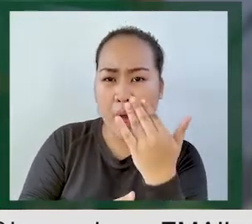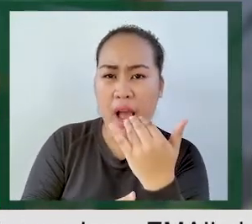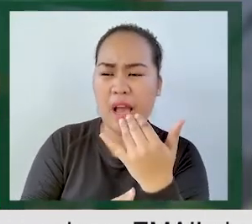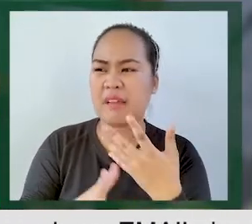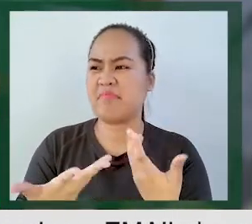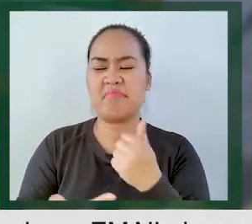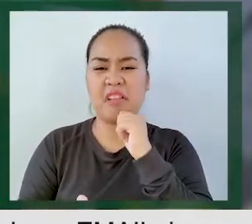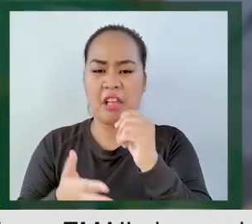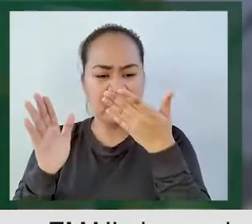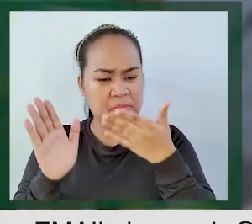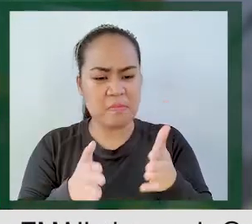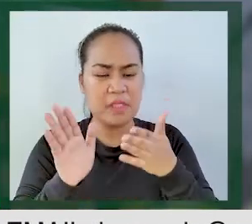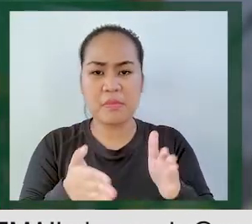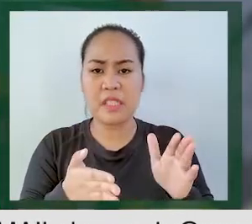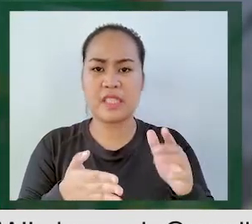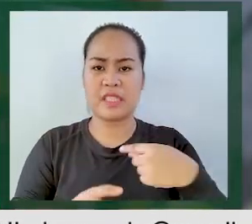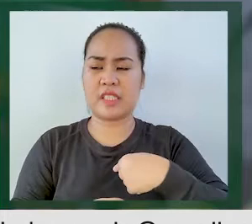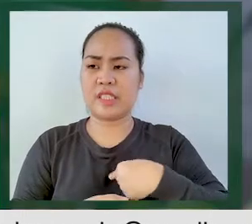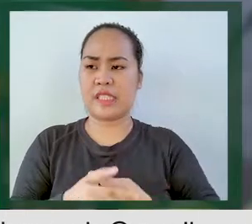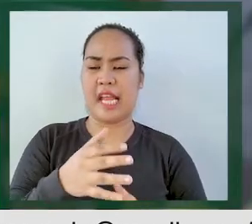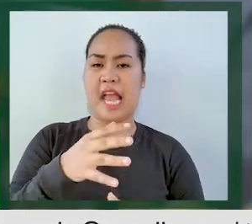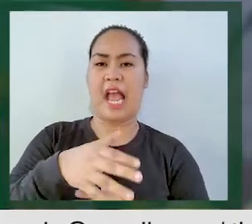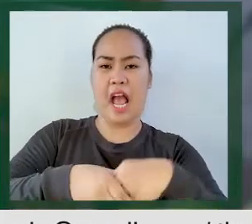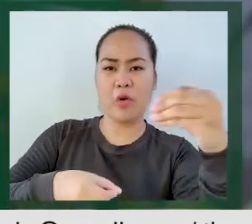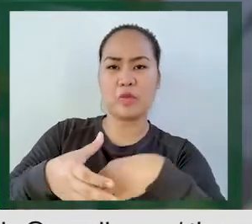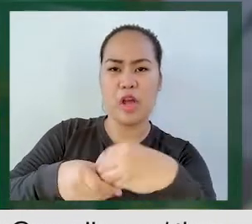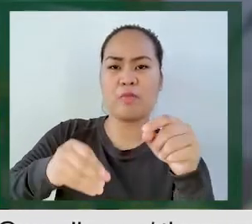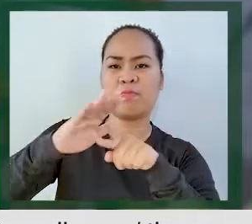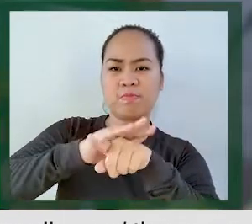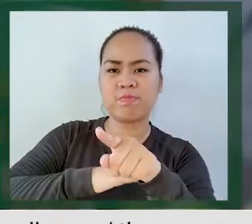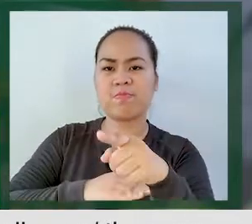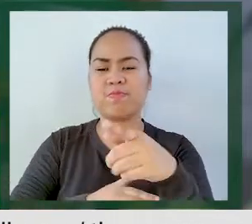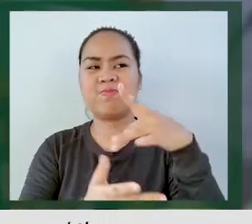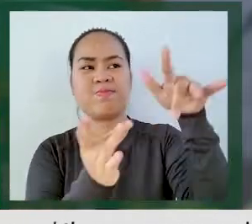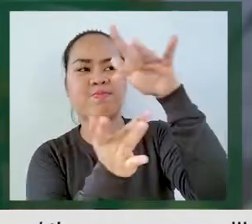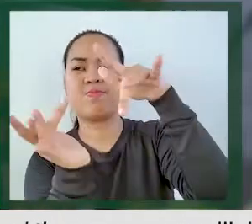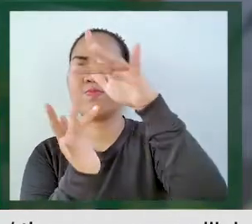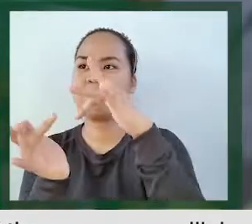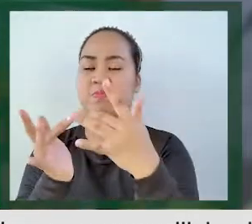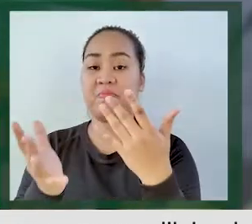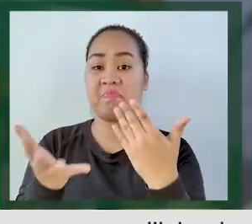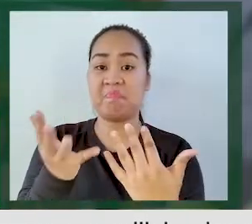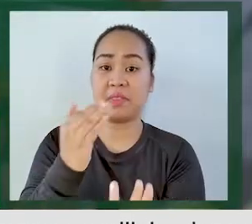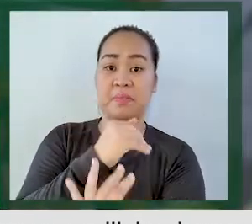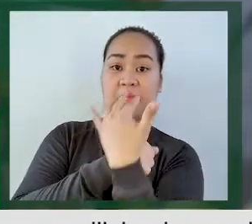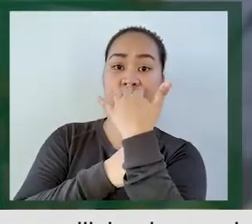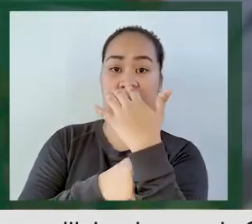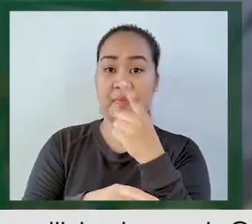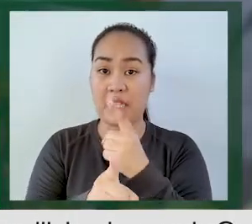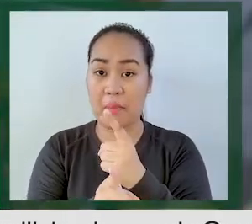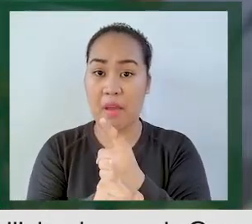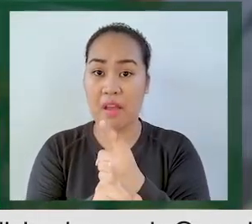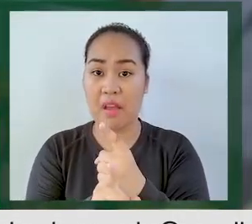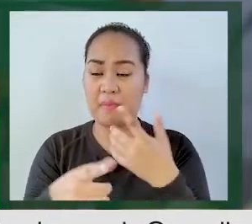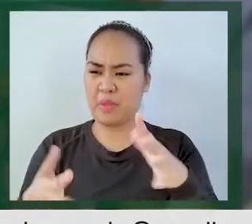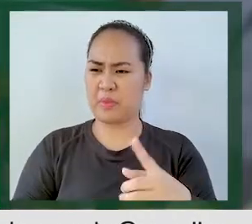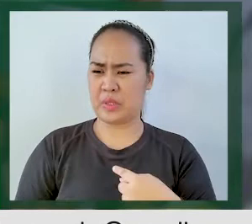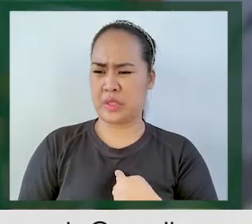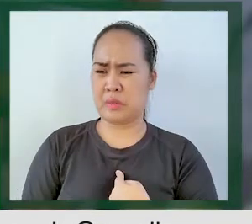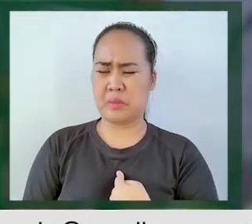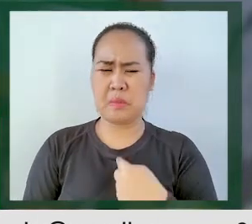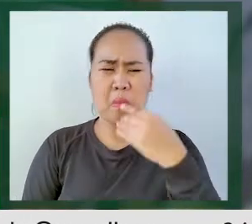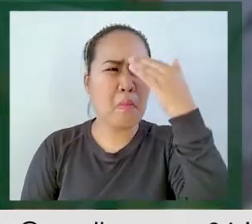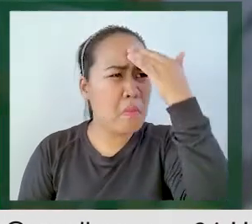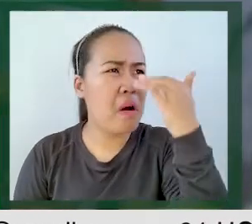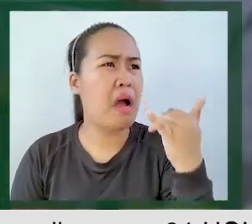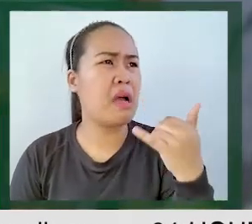expose ourselves. Diba? Tapos, magtataka tayo bakit tumataas ang kaso. Diba? Magtataka tayo na kung sasama